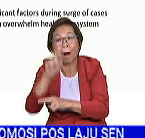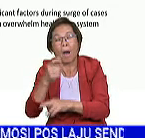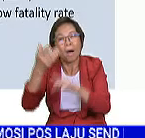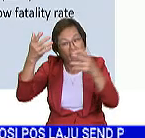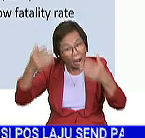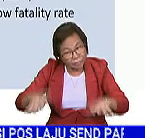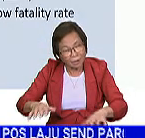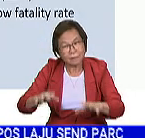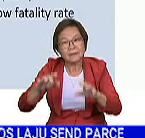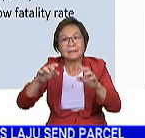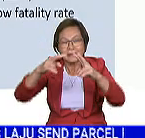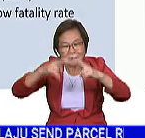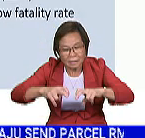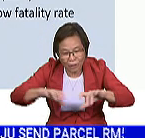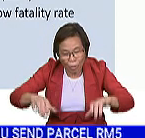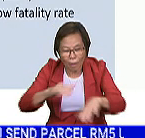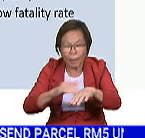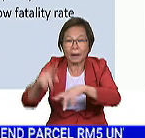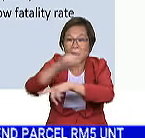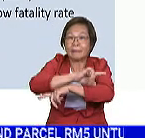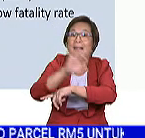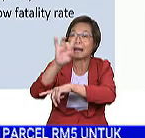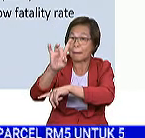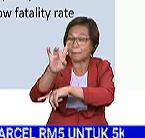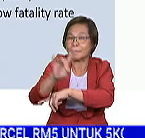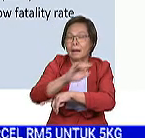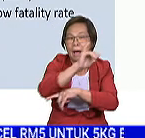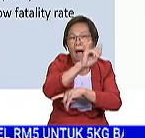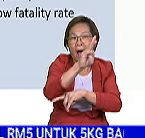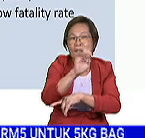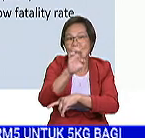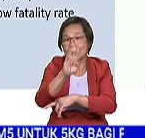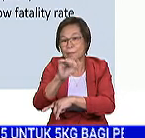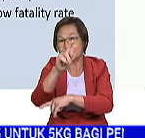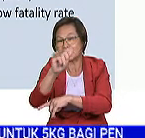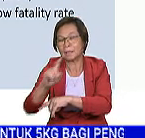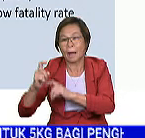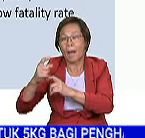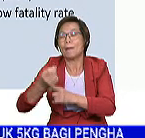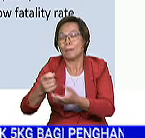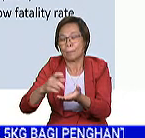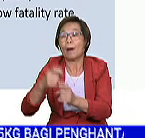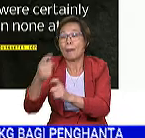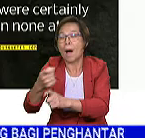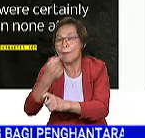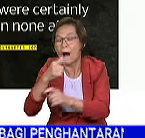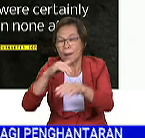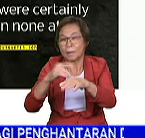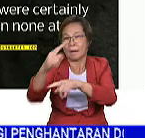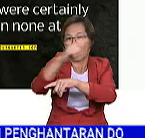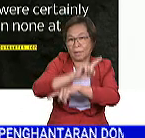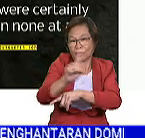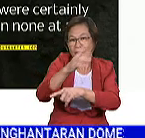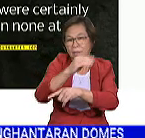kajian dilaksana dan pada hari ke-8 kajian. Ivermectin pula akan diberi pada hari pertama dan kedua